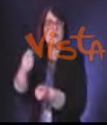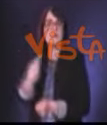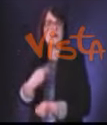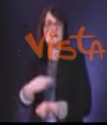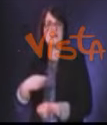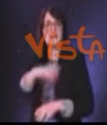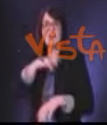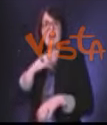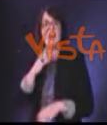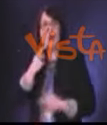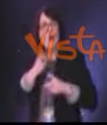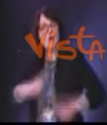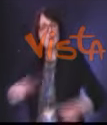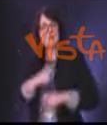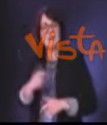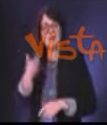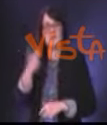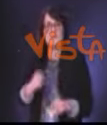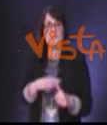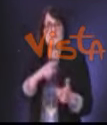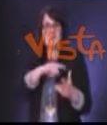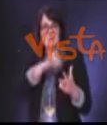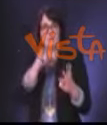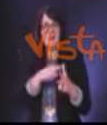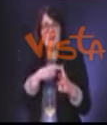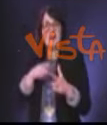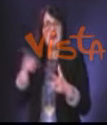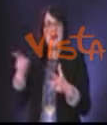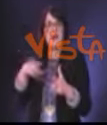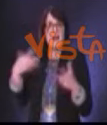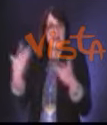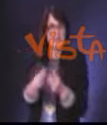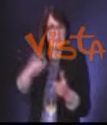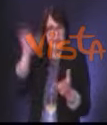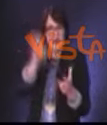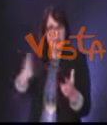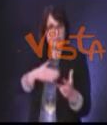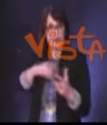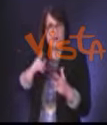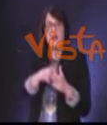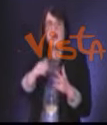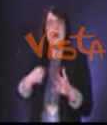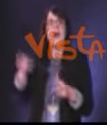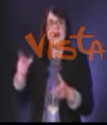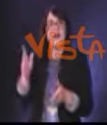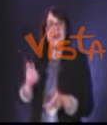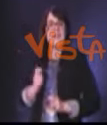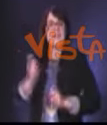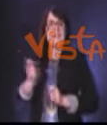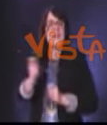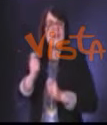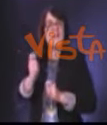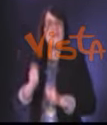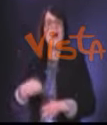perché è corregionale mio, è romanista come me ed è il Presidente del Consiglio, che io sono cittadino italiano, parlate di